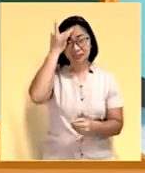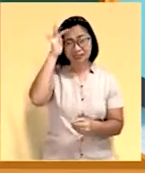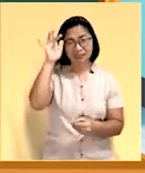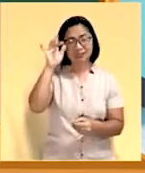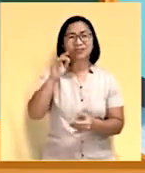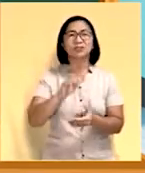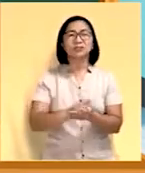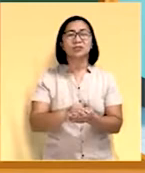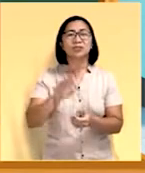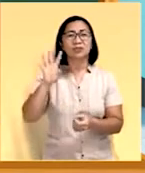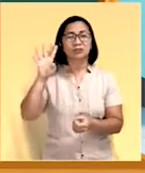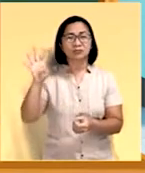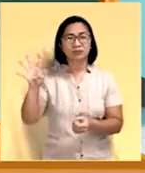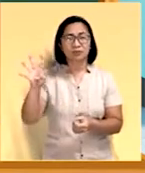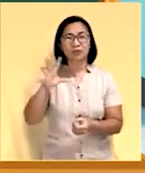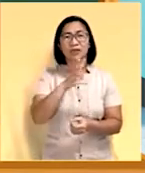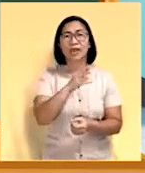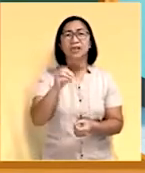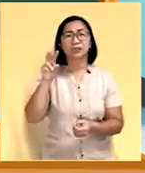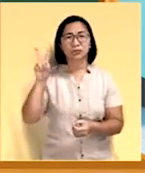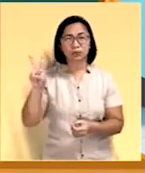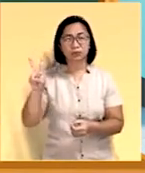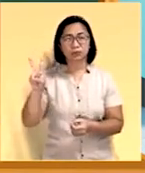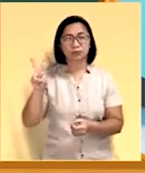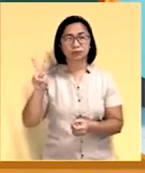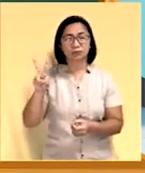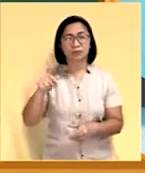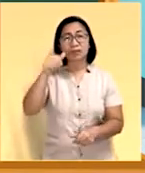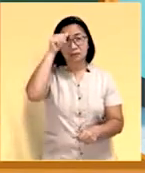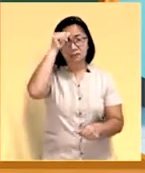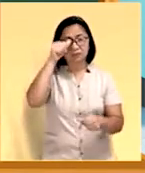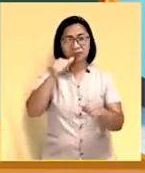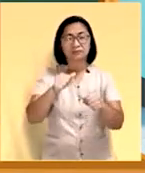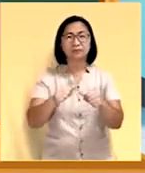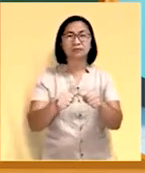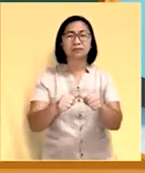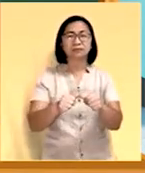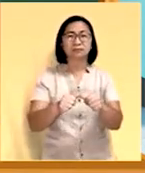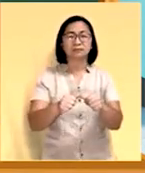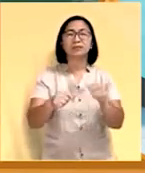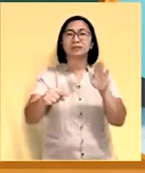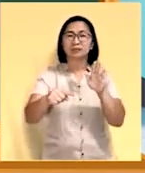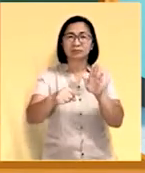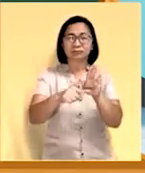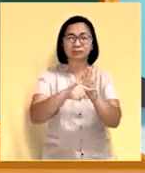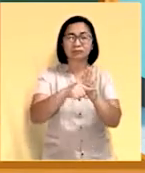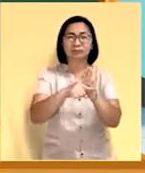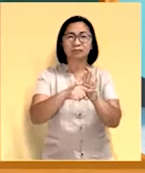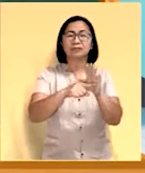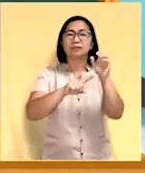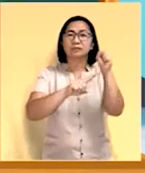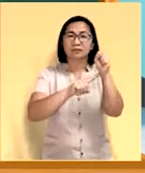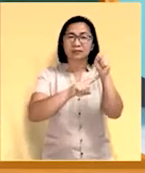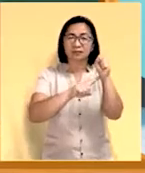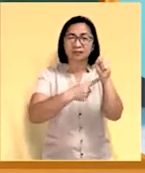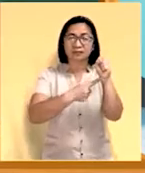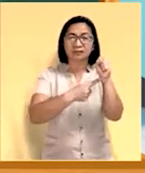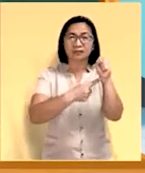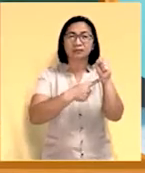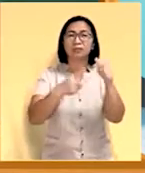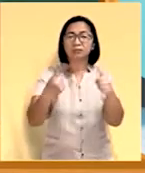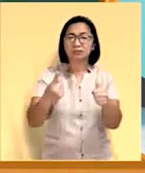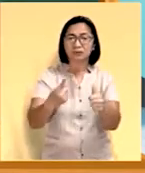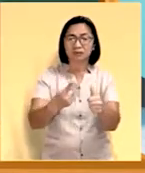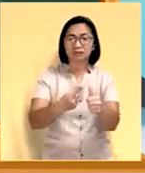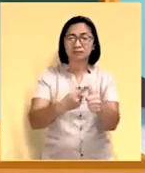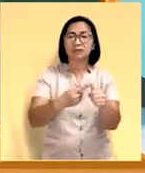Ang galing! 4 at 2. Tandaan, ang pag-subtract ay magsisimula